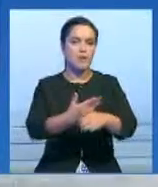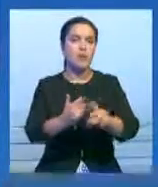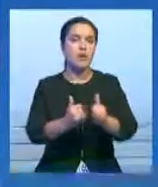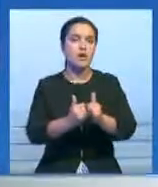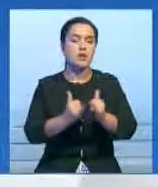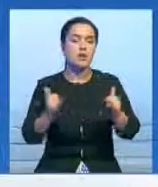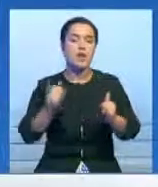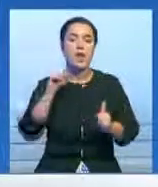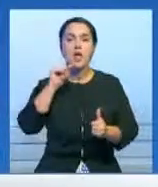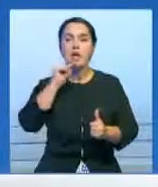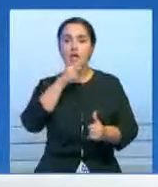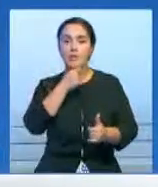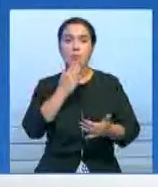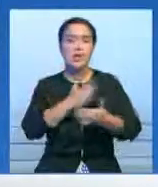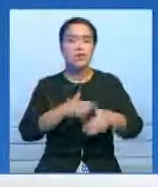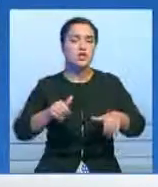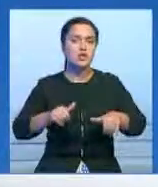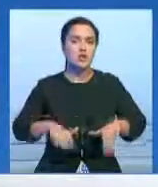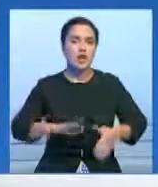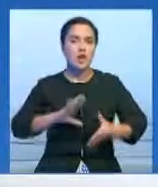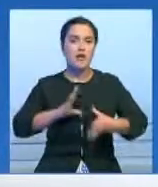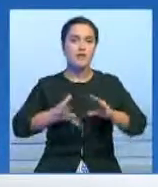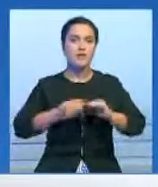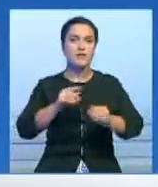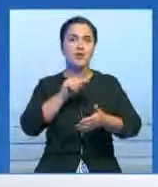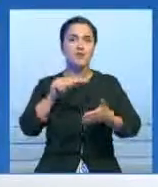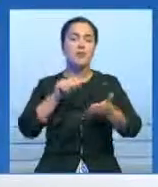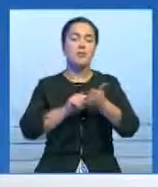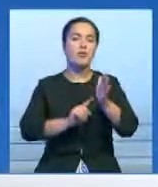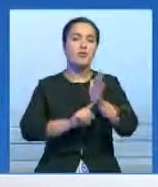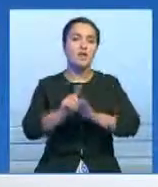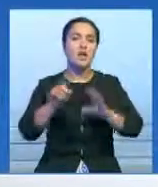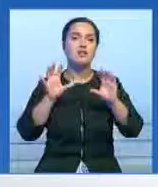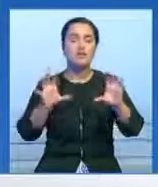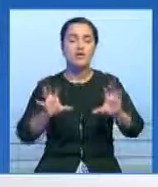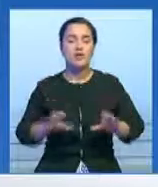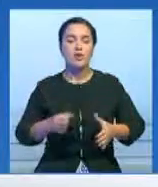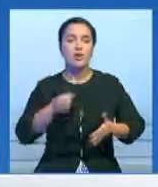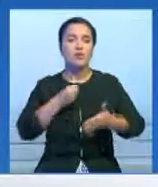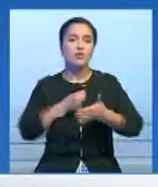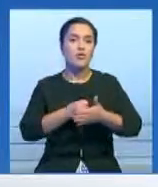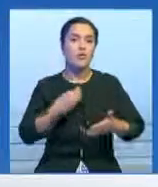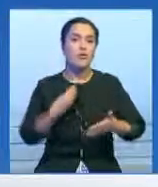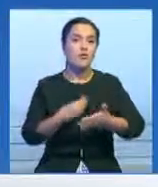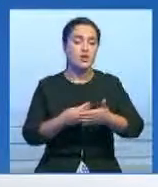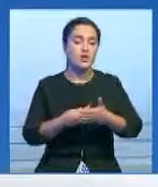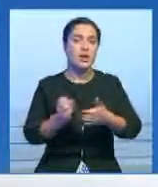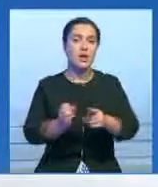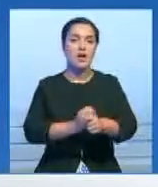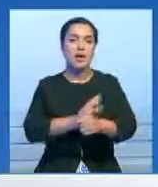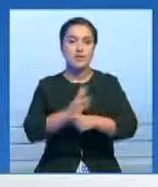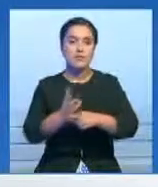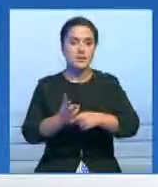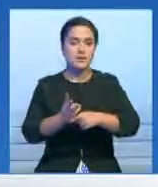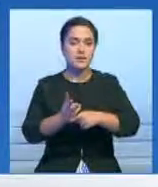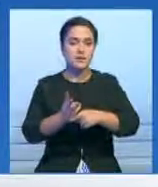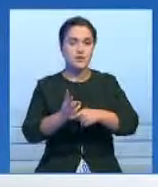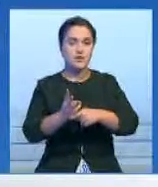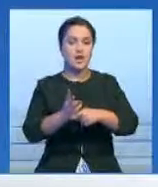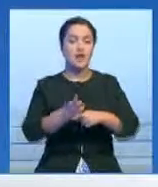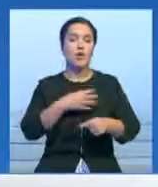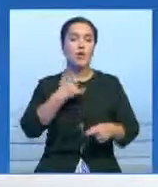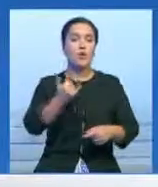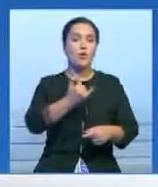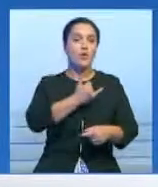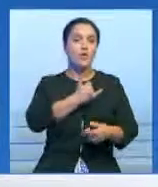экономики. Решены все вопросы, начиная от законодательного до финансового обеспечения. В нашу